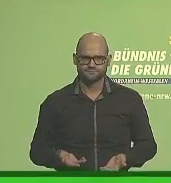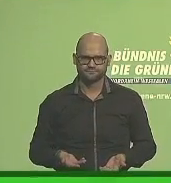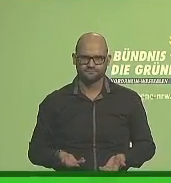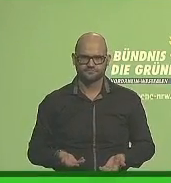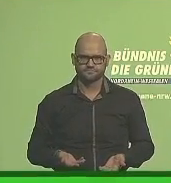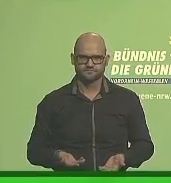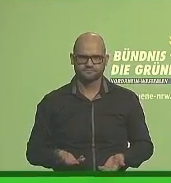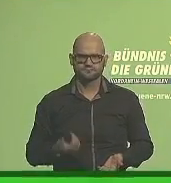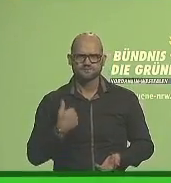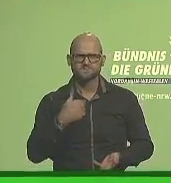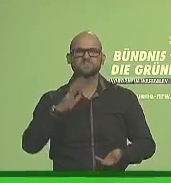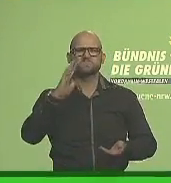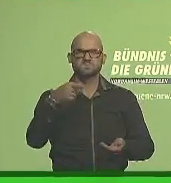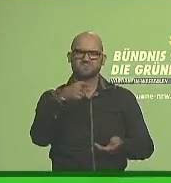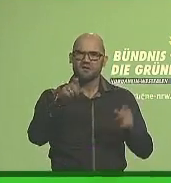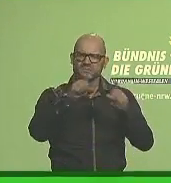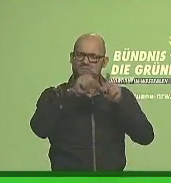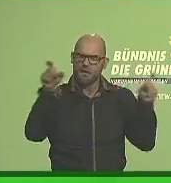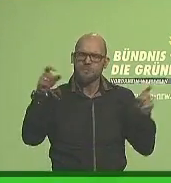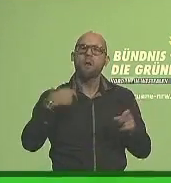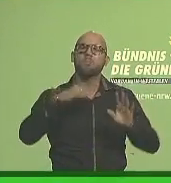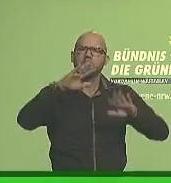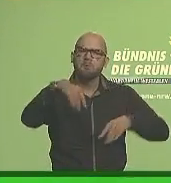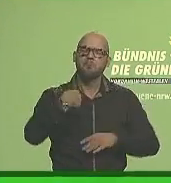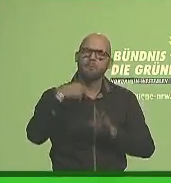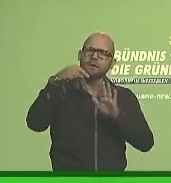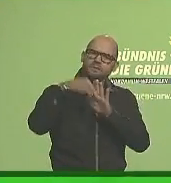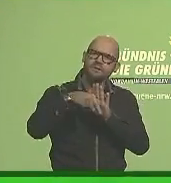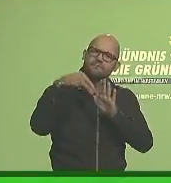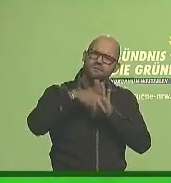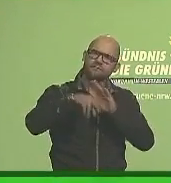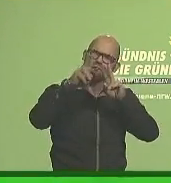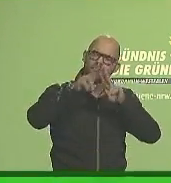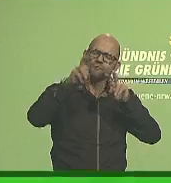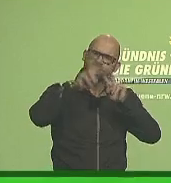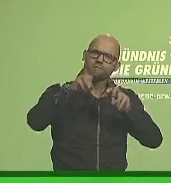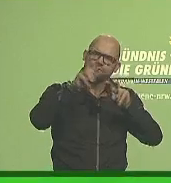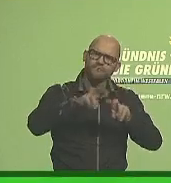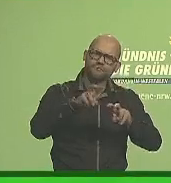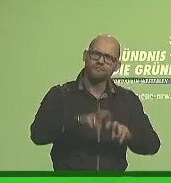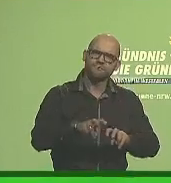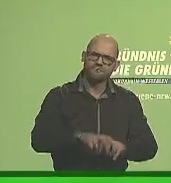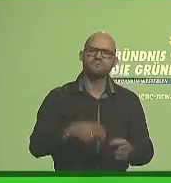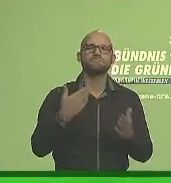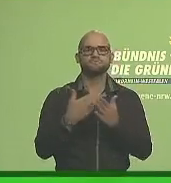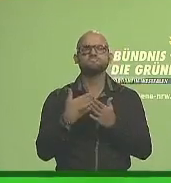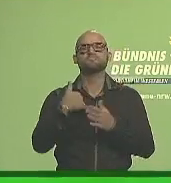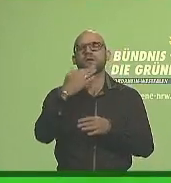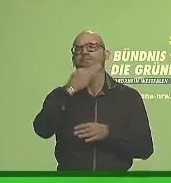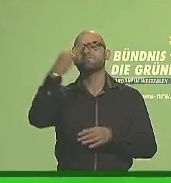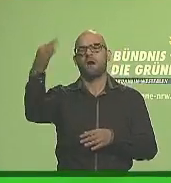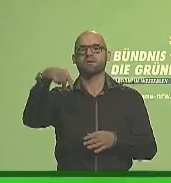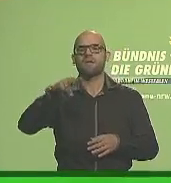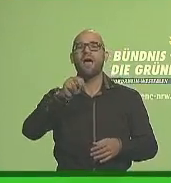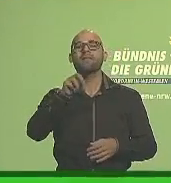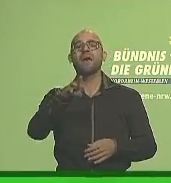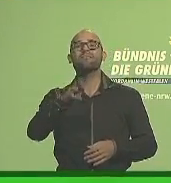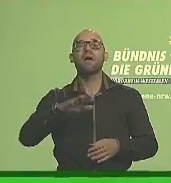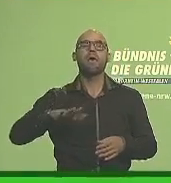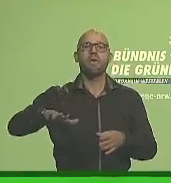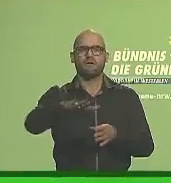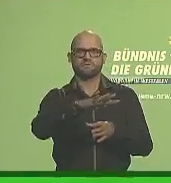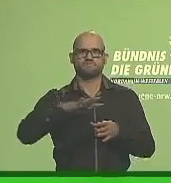tiefer eingestiegen in diese Frage und haben feststellen müssen, nach Auskunft der Energieversorger in Nordrhein-Westfalen, also nicht